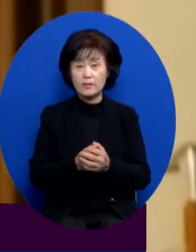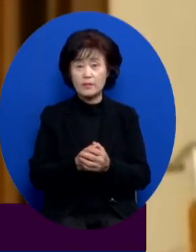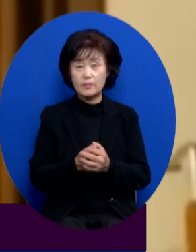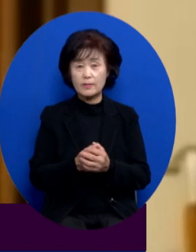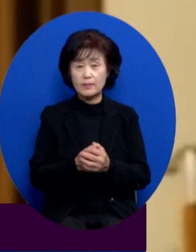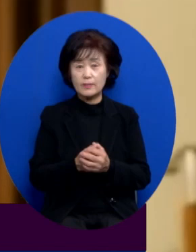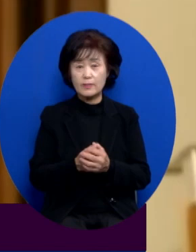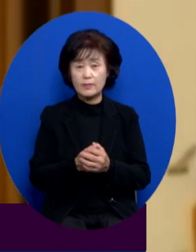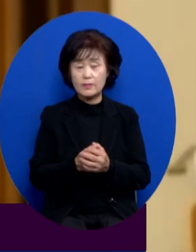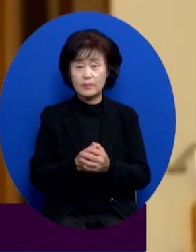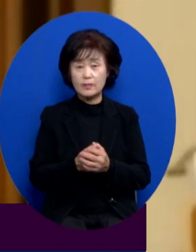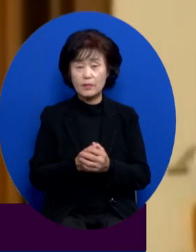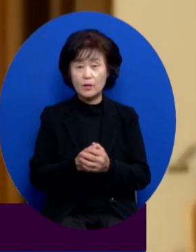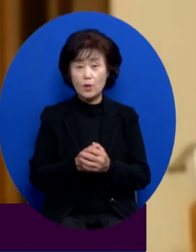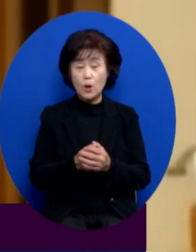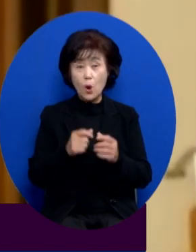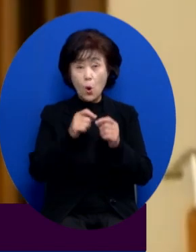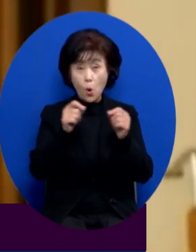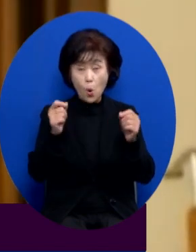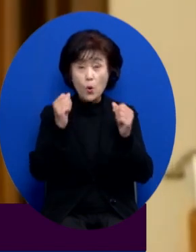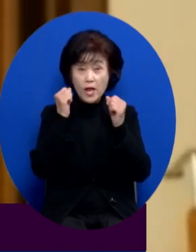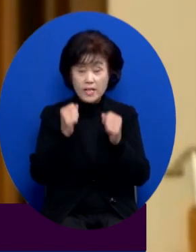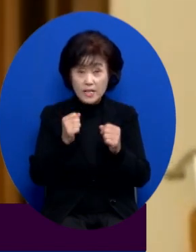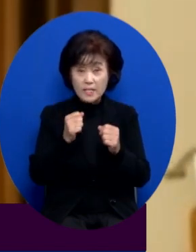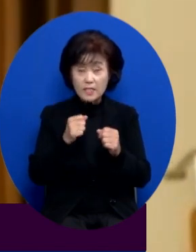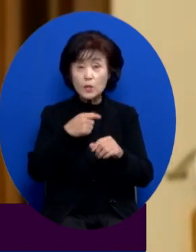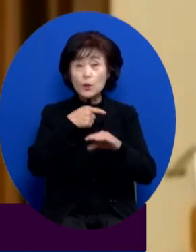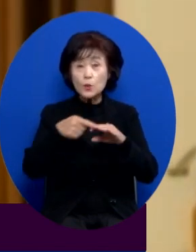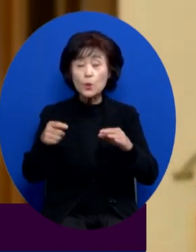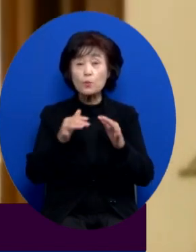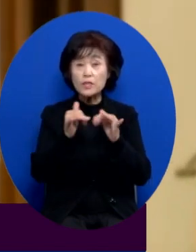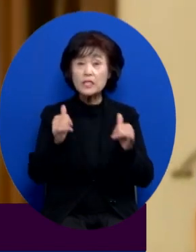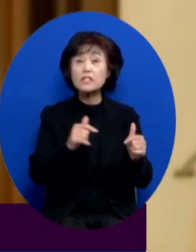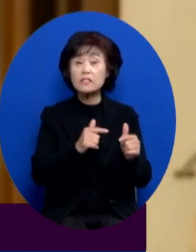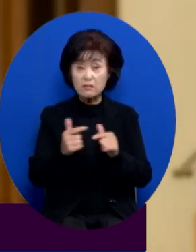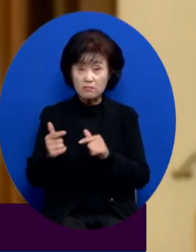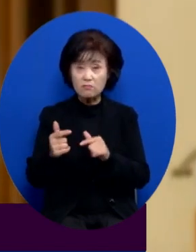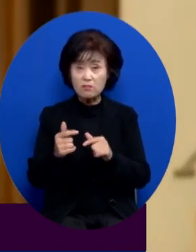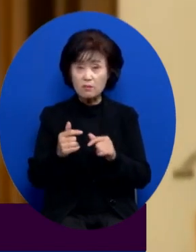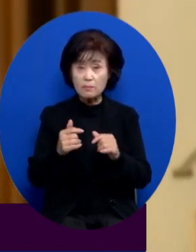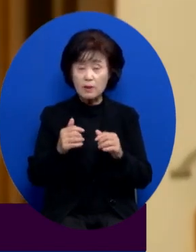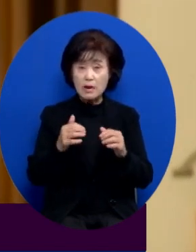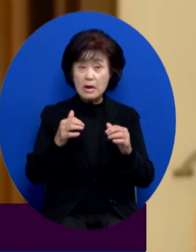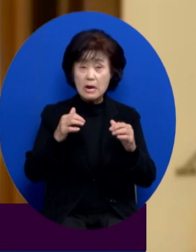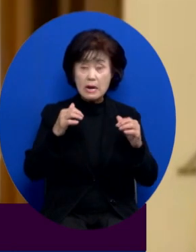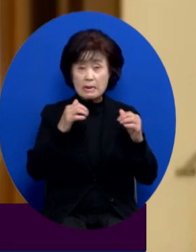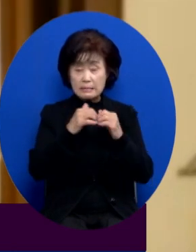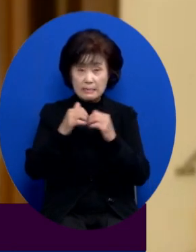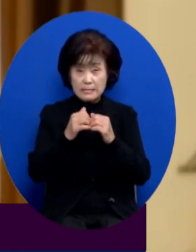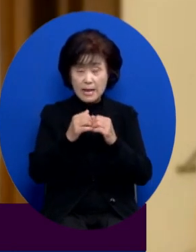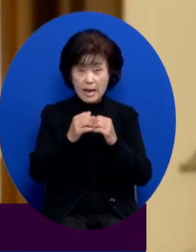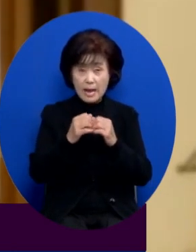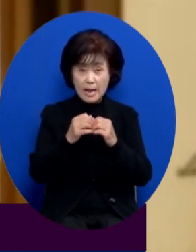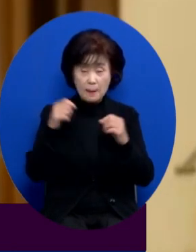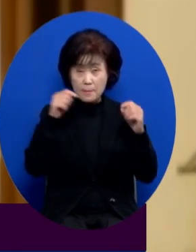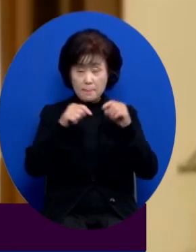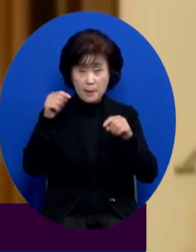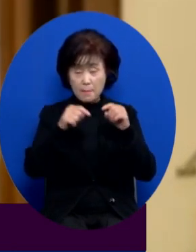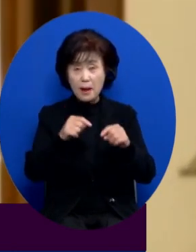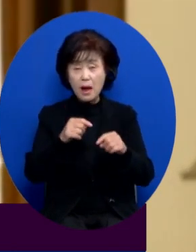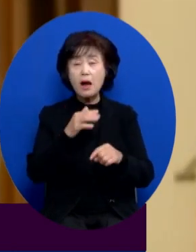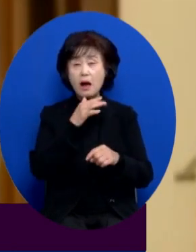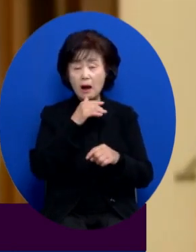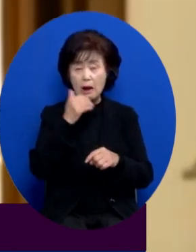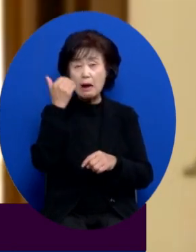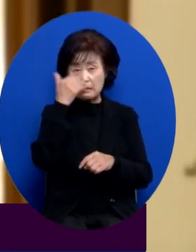오래된 교민들 같은 경우에는 좀 적응이 돼 있을 겁니다. 아, 이제 또한번